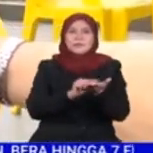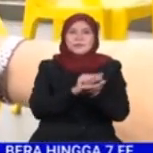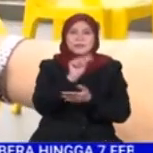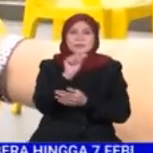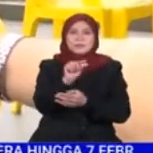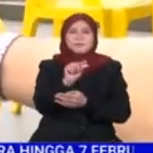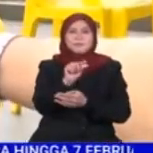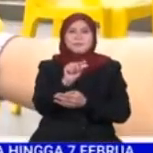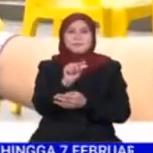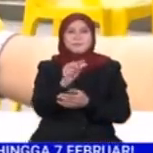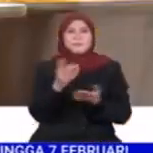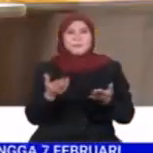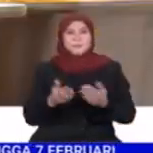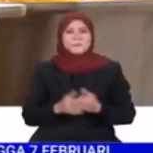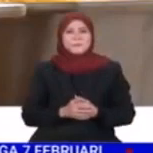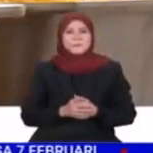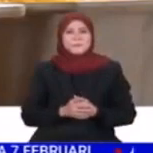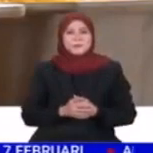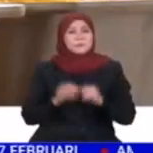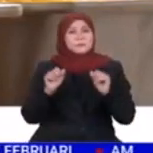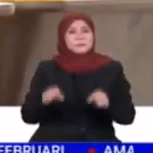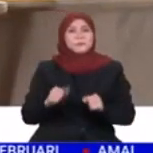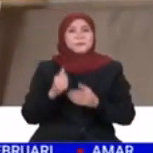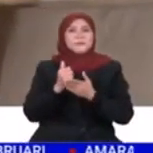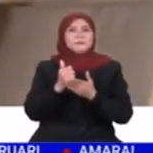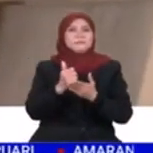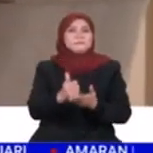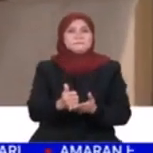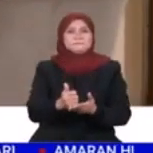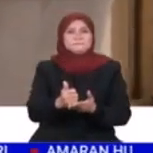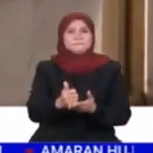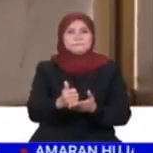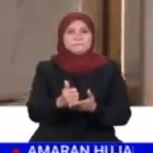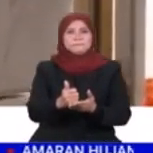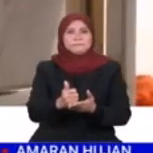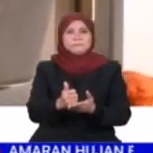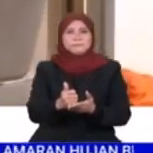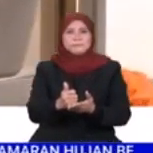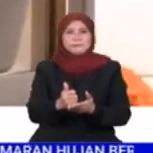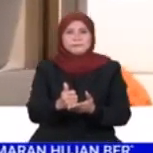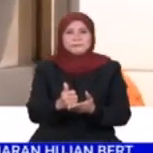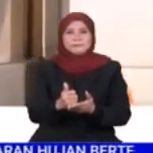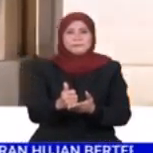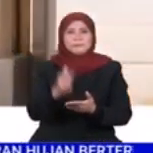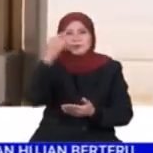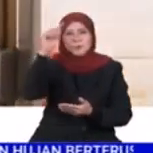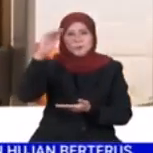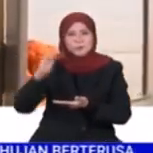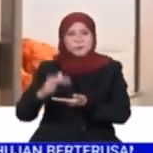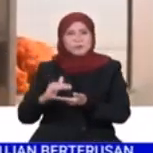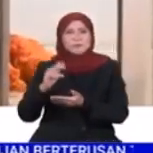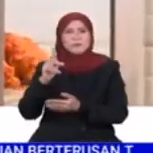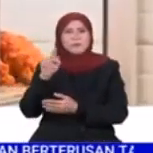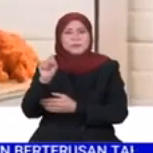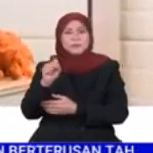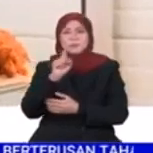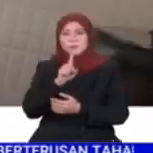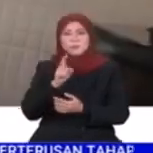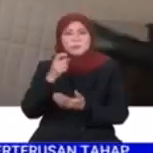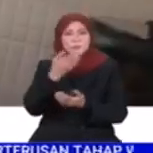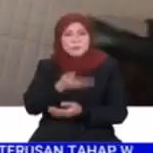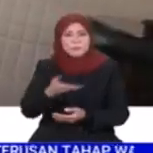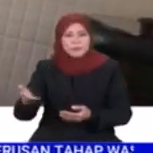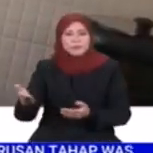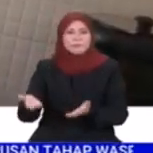kan, jadi sikit banyak membantulah. Membantu untuk mengurangkan kos. Sekarang tim kos agak